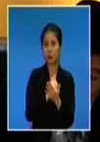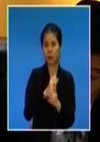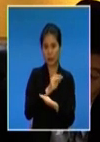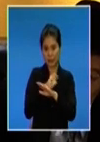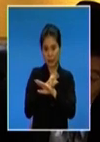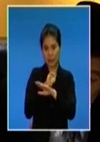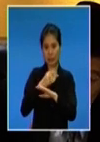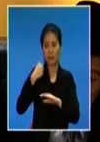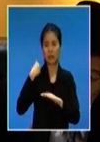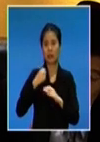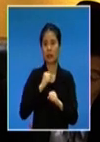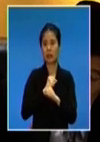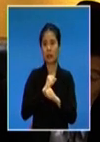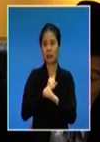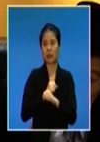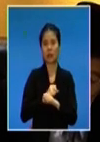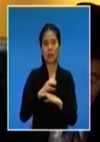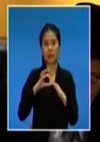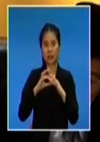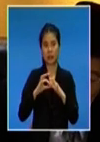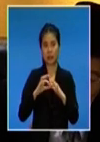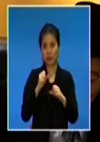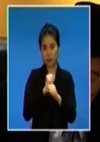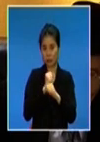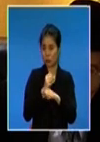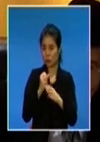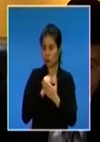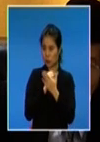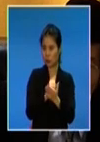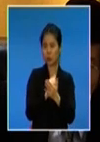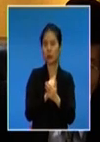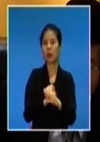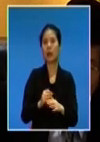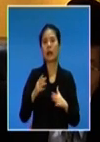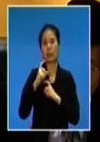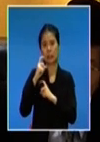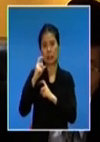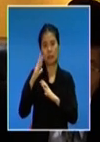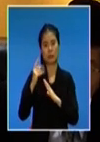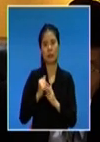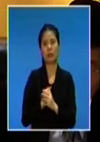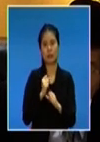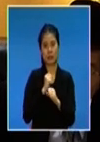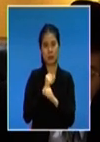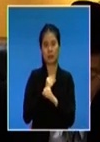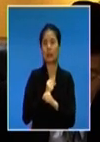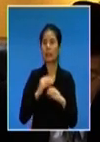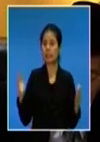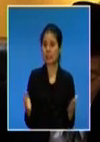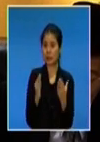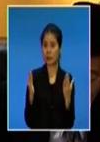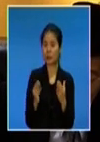ความปลอดภัยนะครับท่านอำนวยเคาะชื่อนี้มาแล้วก็เสนอไปตามนี้นั่นเป็นเรื่องที่เรื่องเซฟตี้ไอที่เสนอขึ้นม